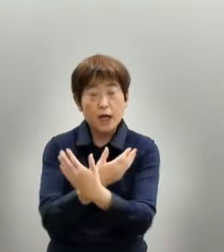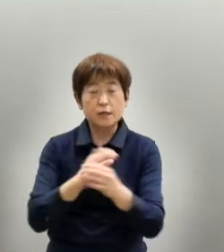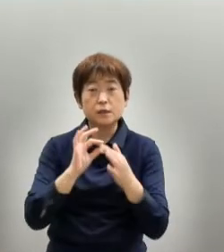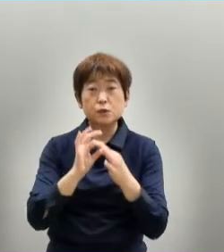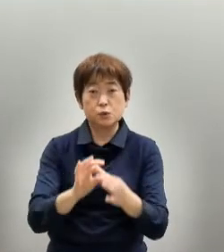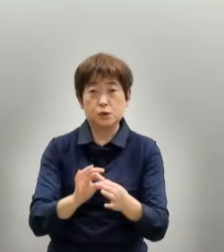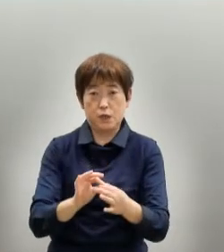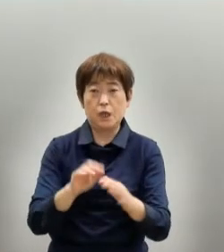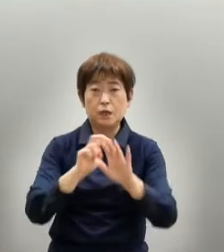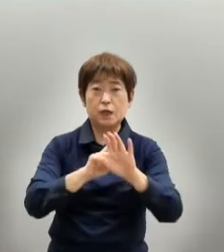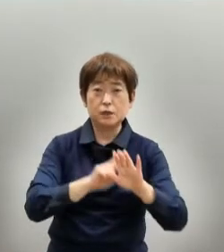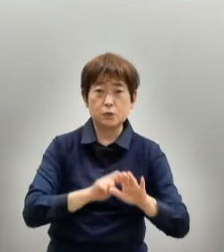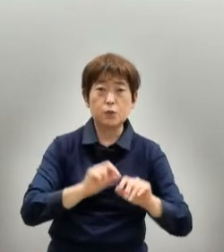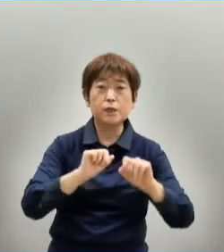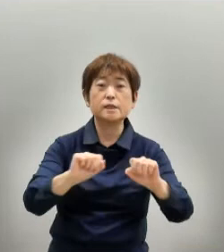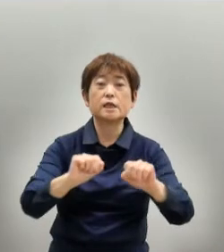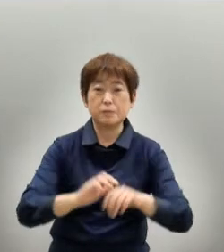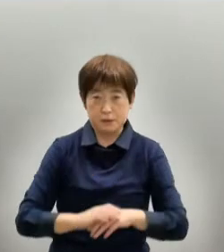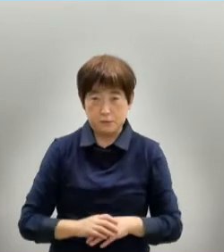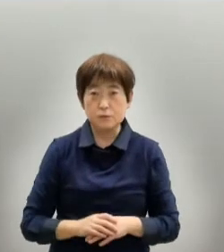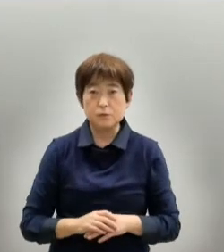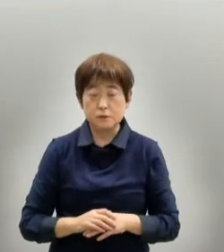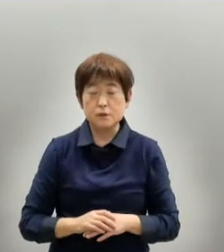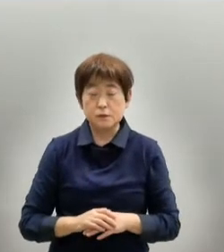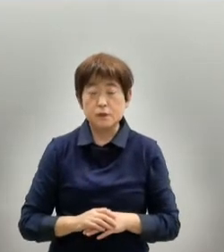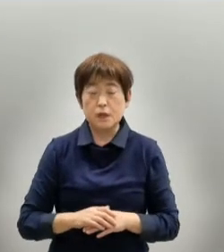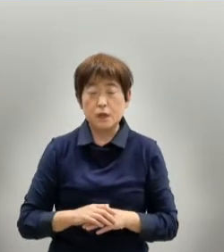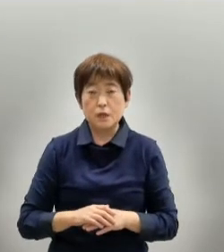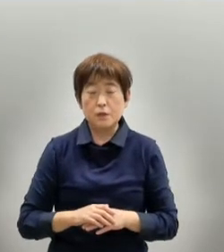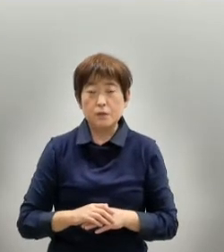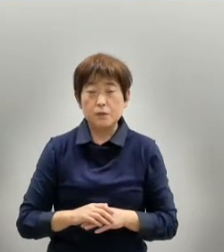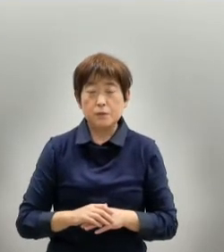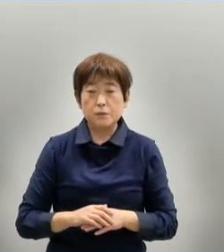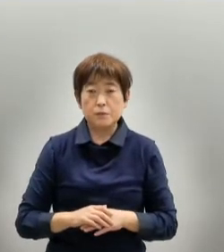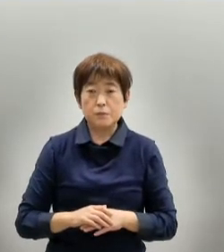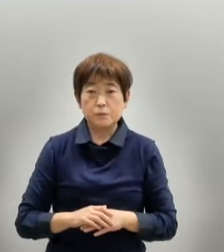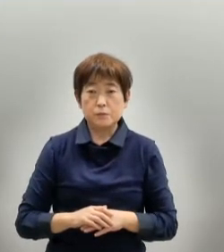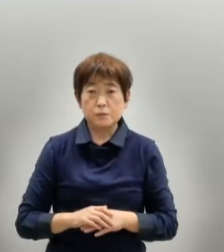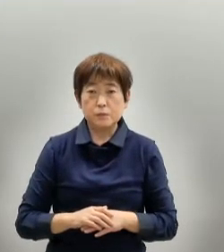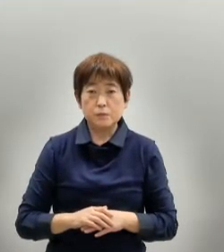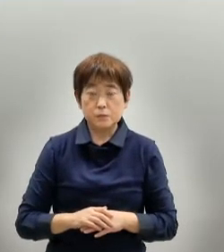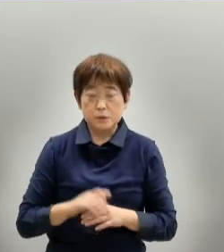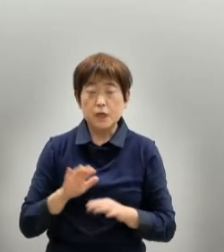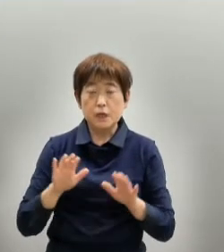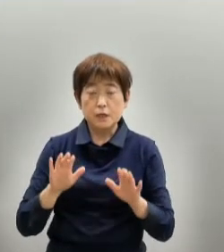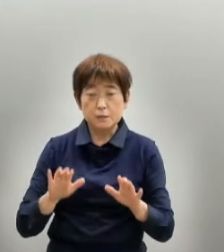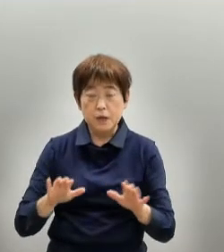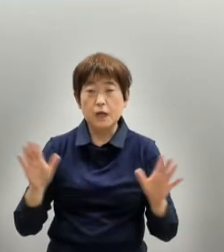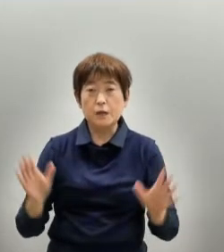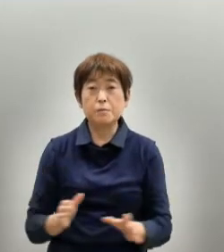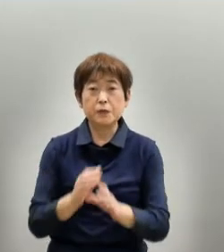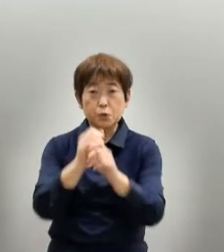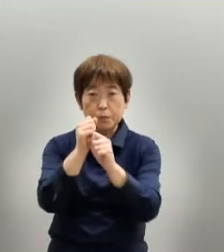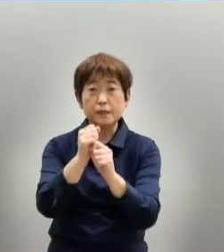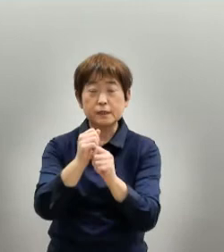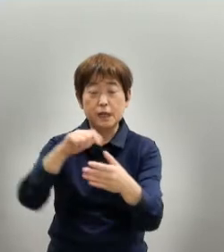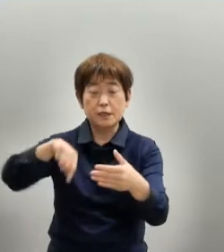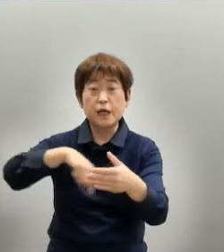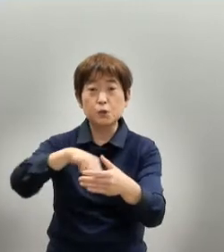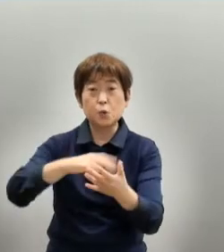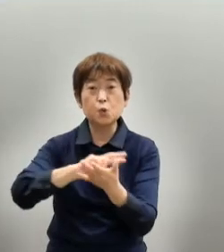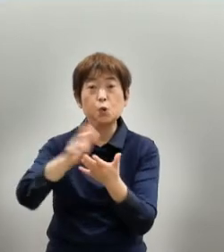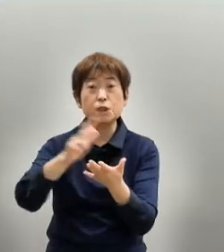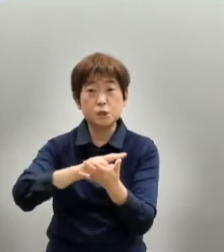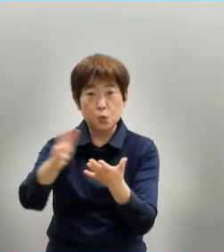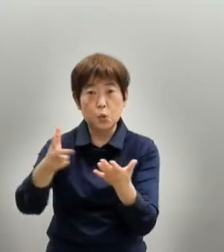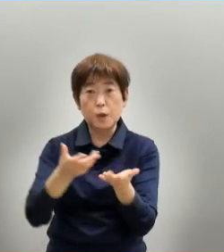れども、本日時点でお話しできることといたしましてですね、まとめさせていただいたものがですね、お手